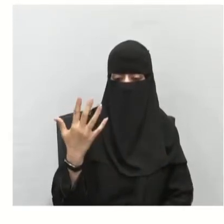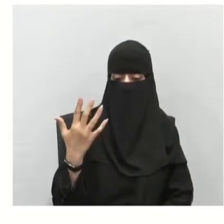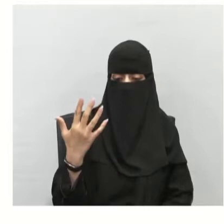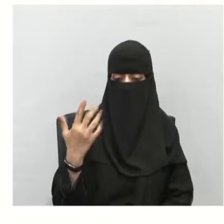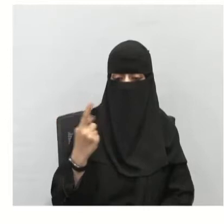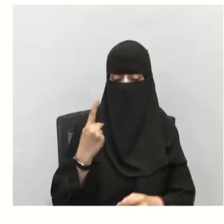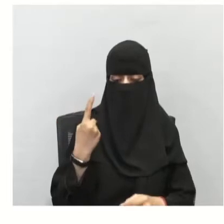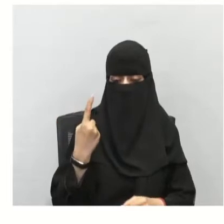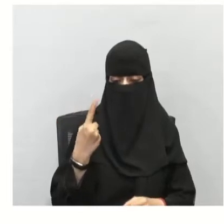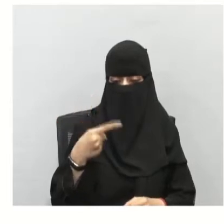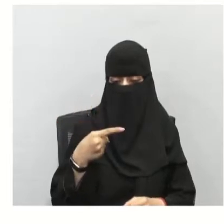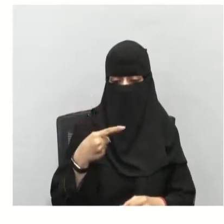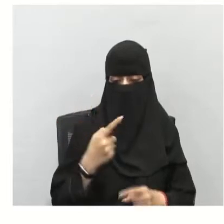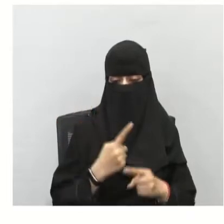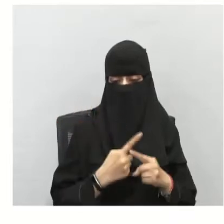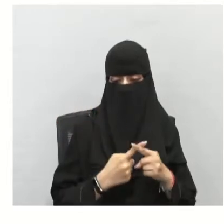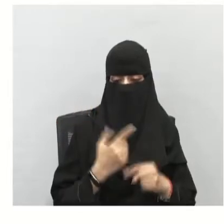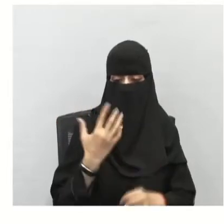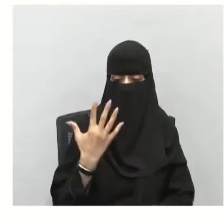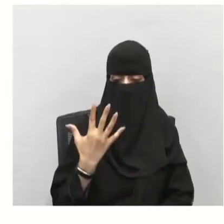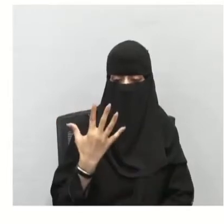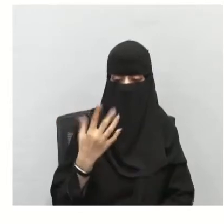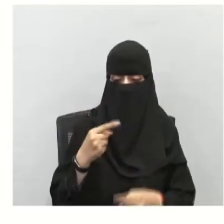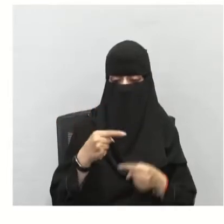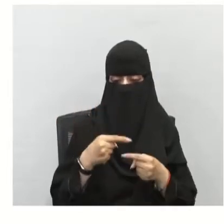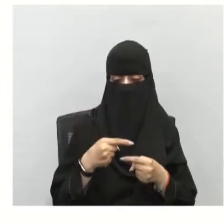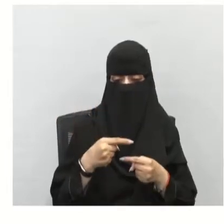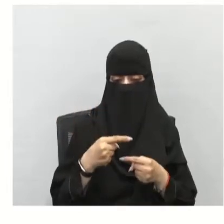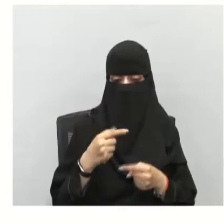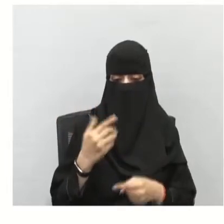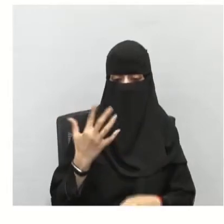50. 50، يلا كيف حصلنا على 50؟